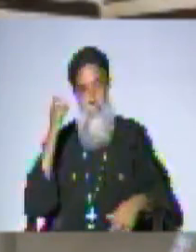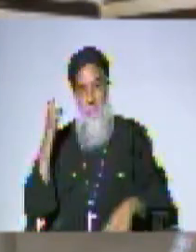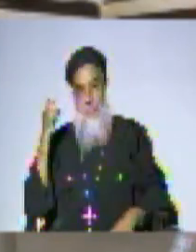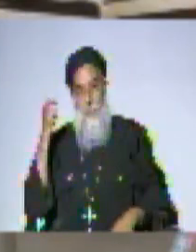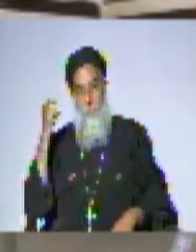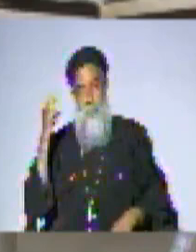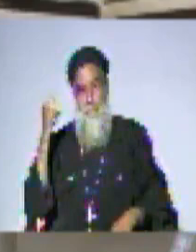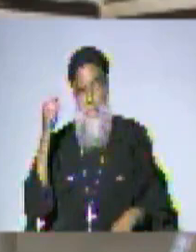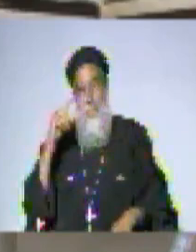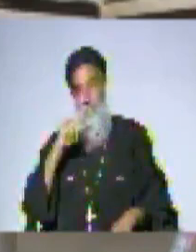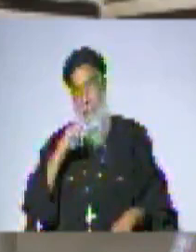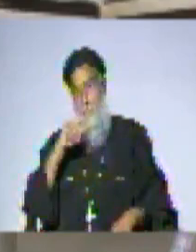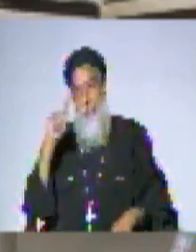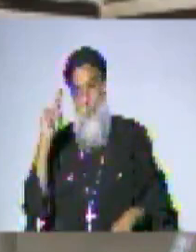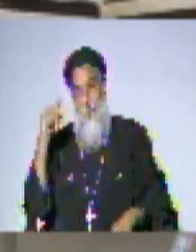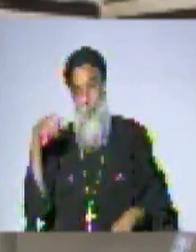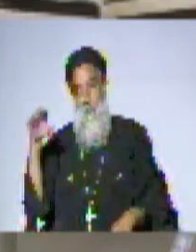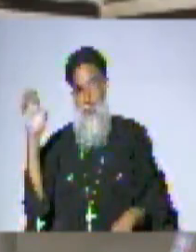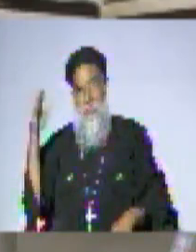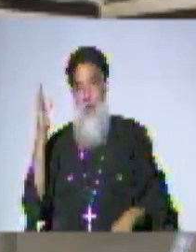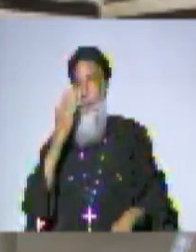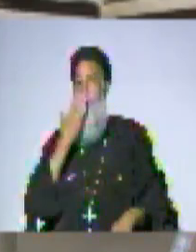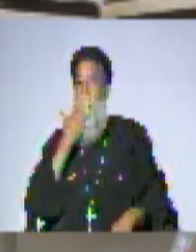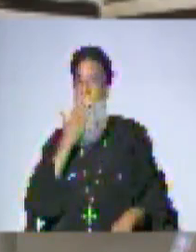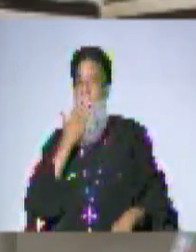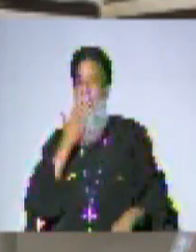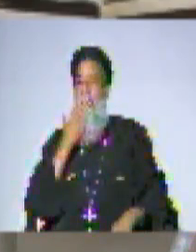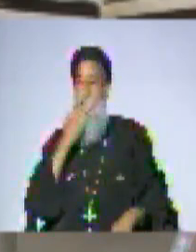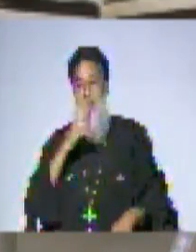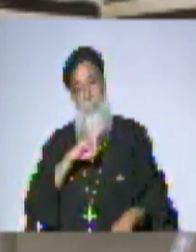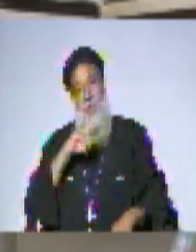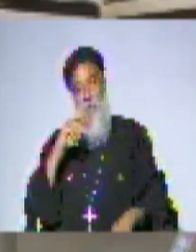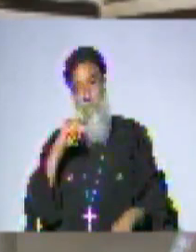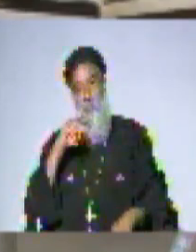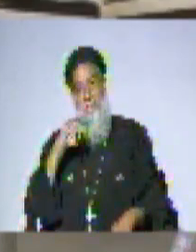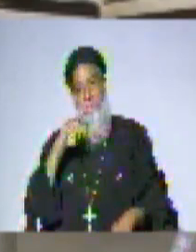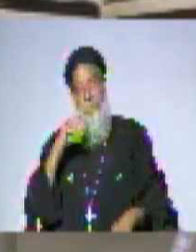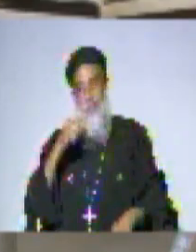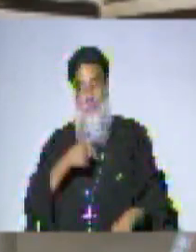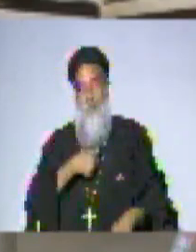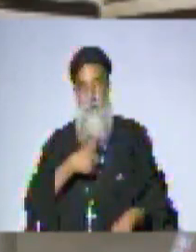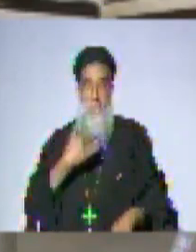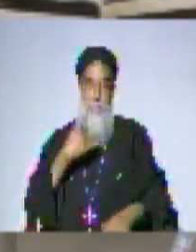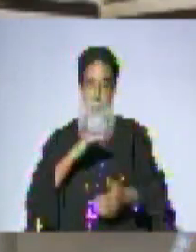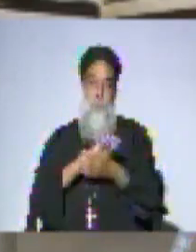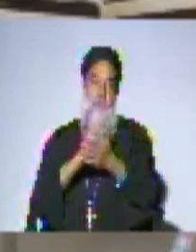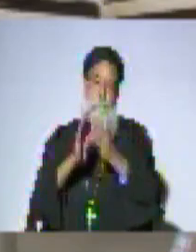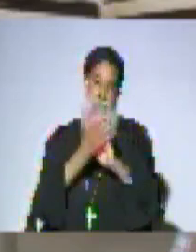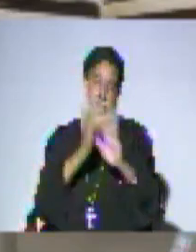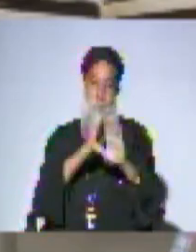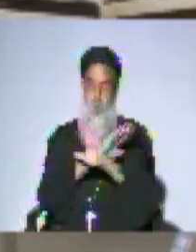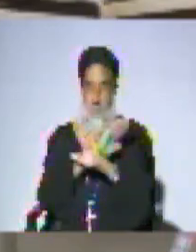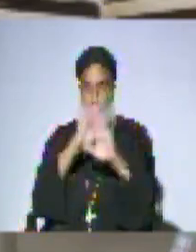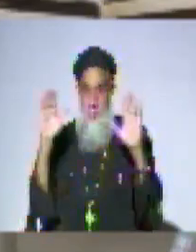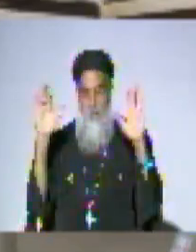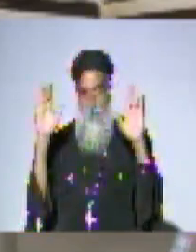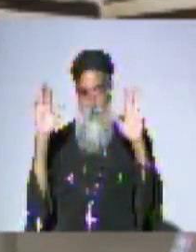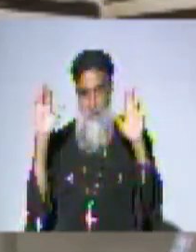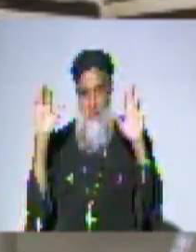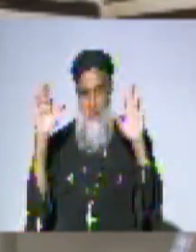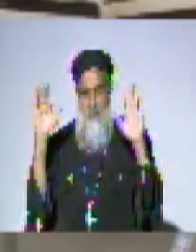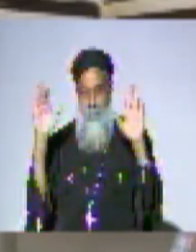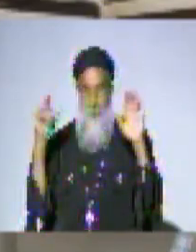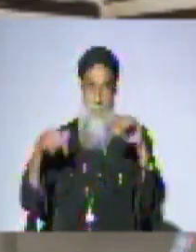وحلو بس خلاص الناس ساكتة، بس فصلهم. احنا عندنا في الإبرشية ما بنحطش مايك قدام الشمامسة